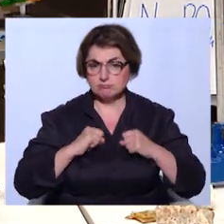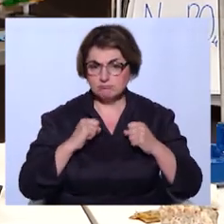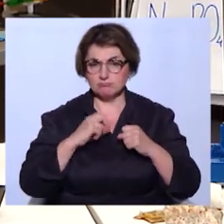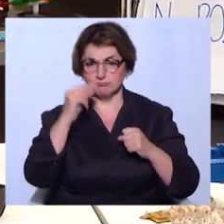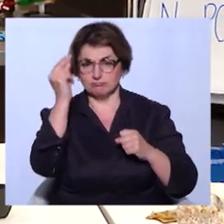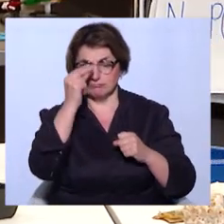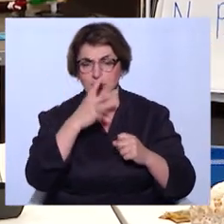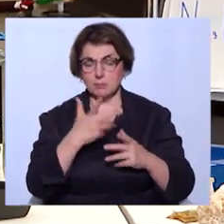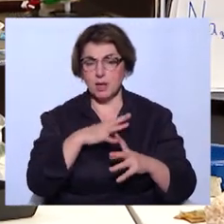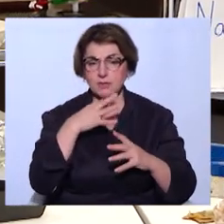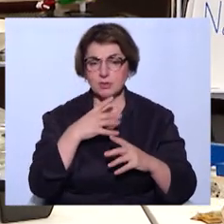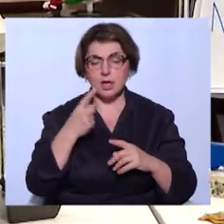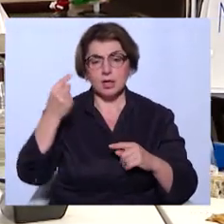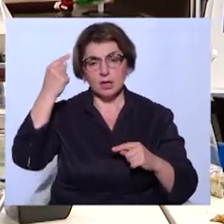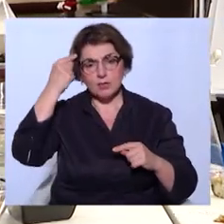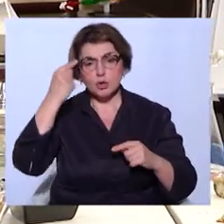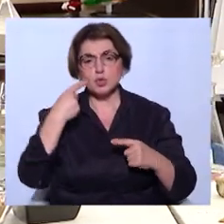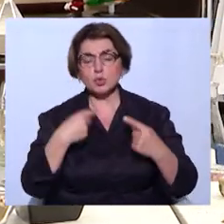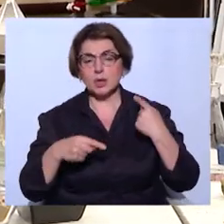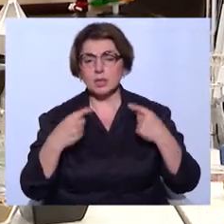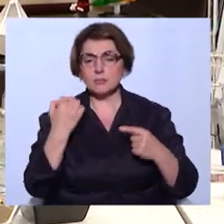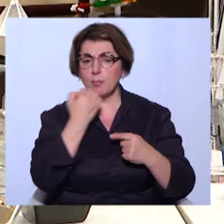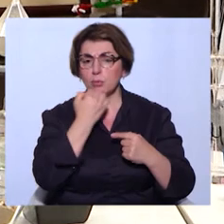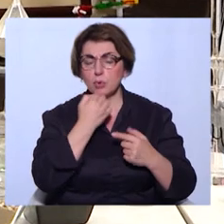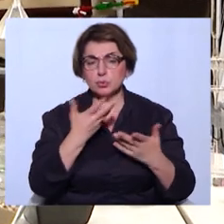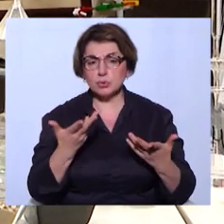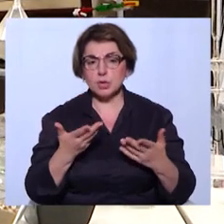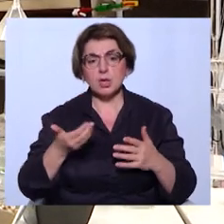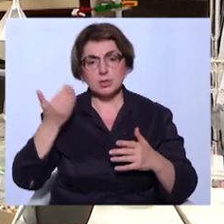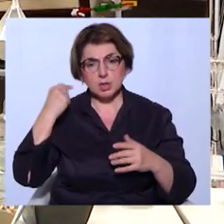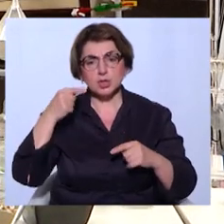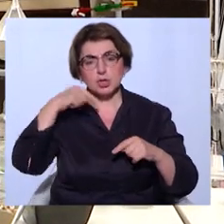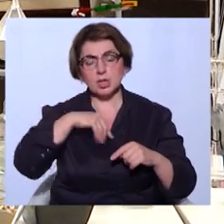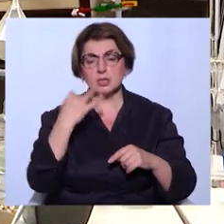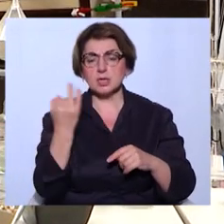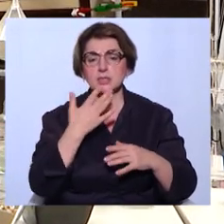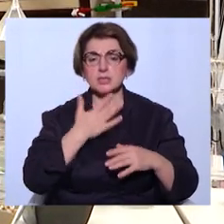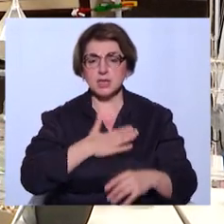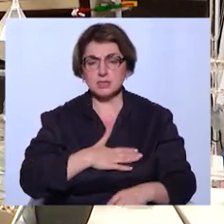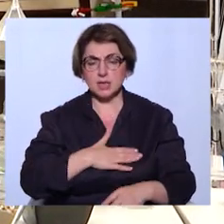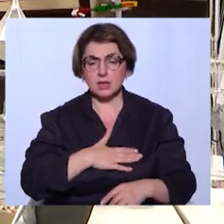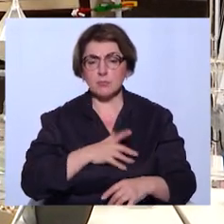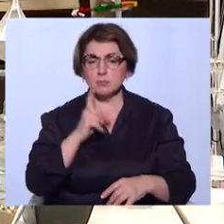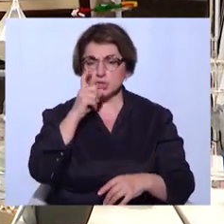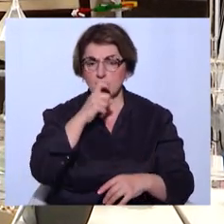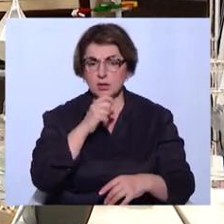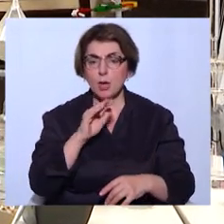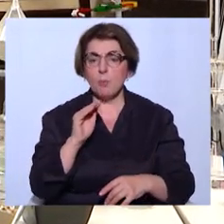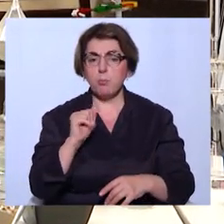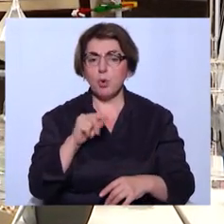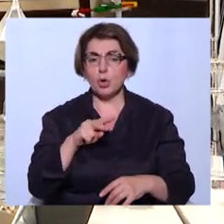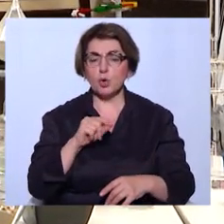გავიხსენეთ რომ ზოგიერთი პროდუქტი წინა გაკვეთილიდან შეიცავს ძალიან სასარგებლო მჟავას, ფოლიუმის